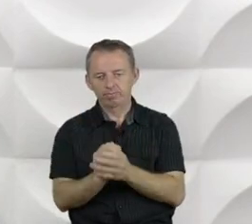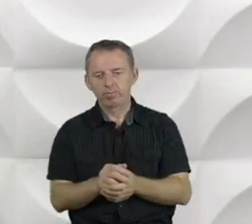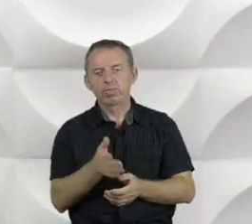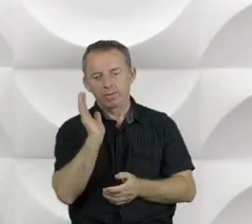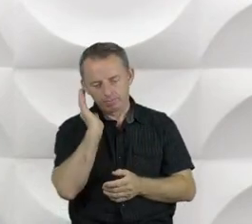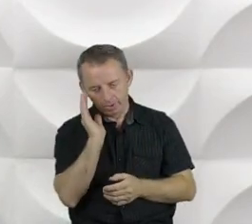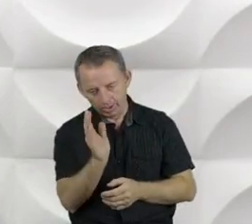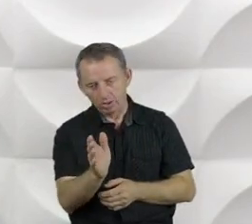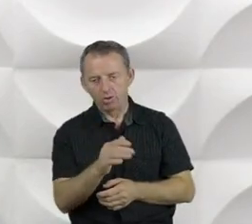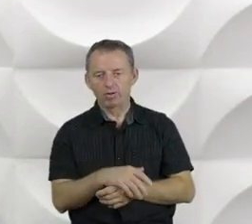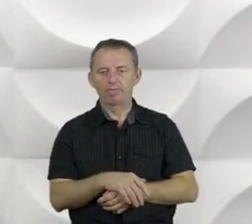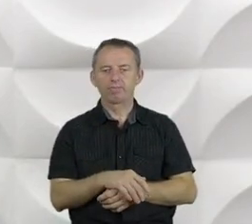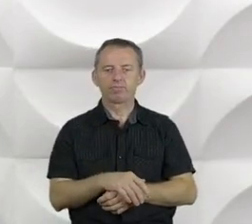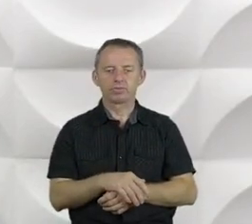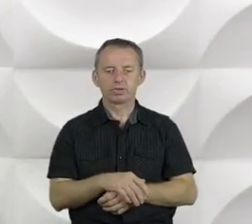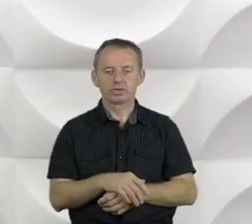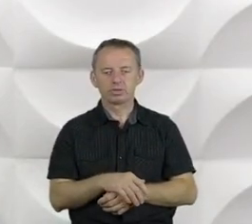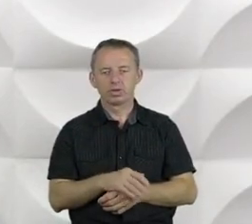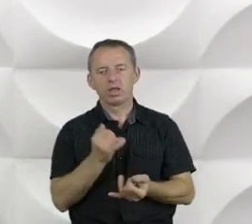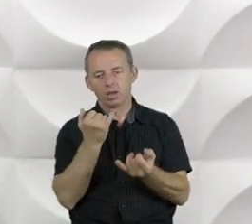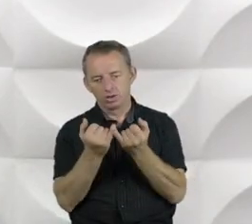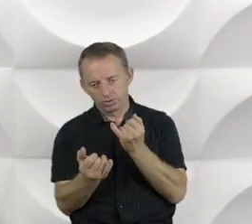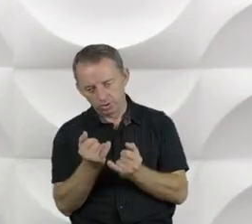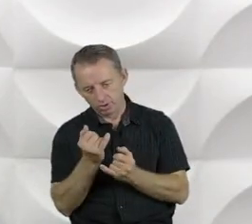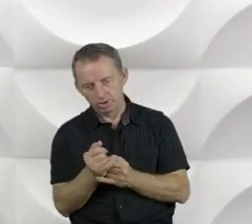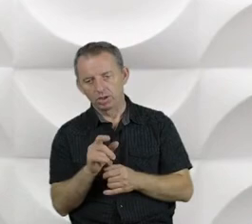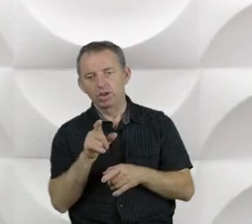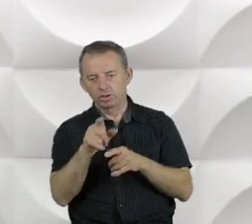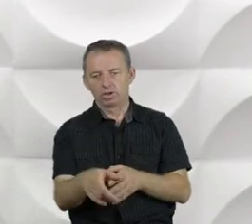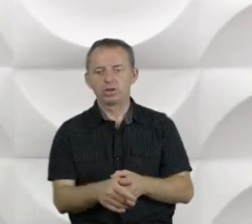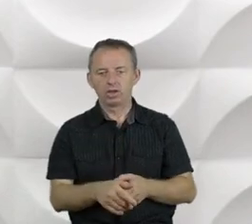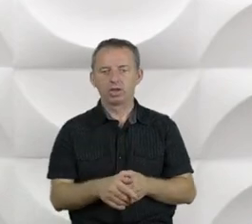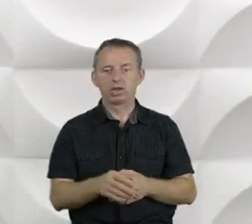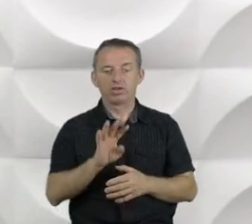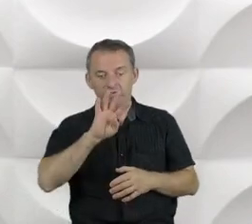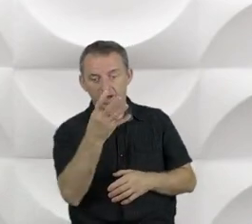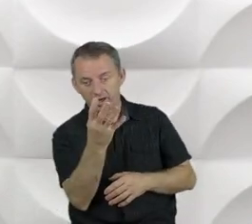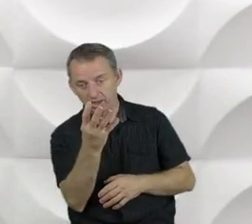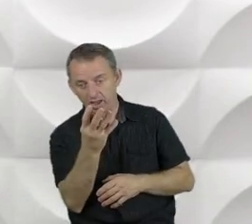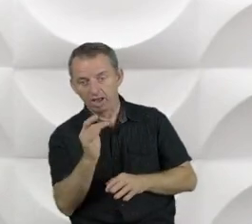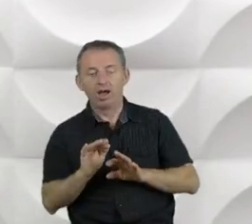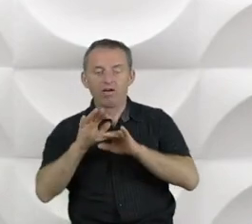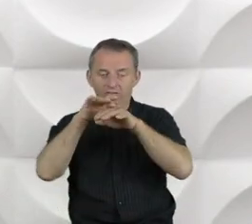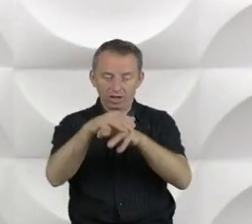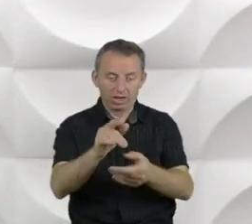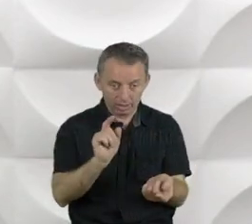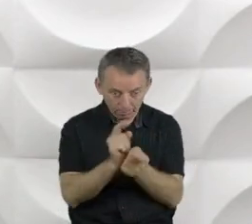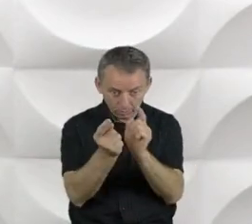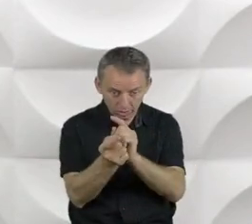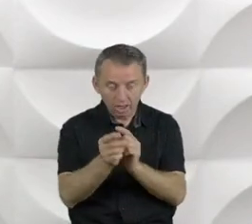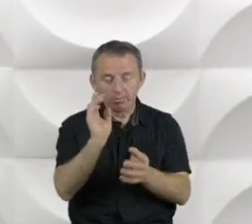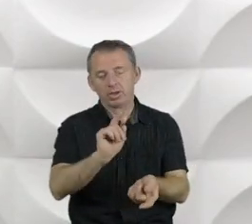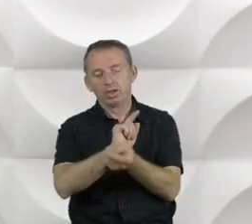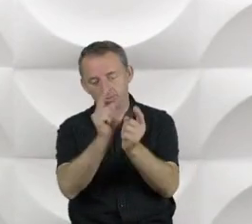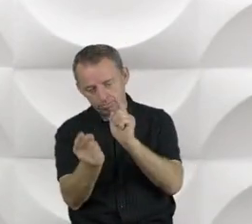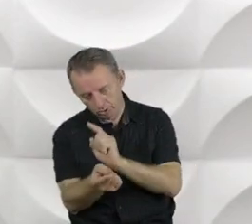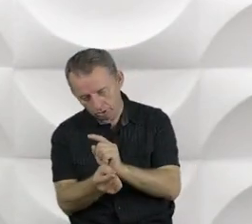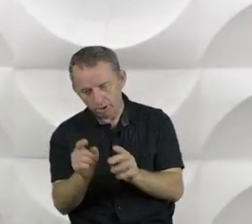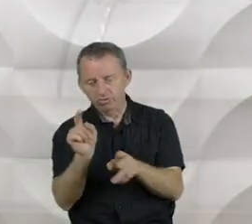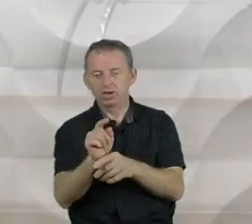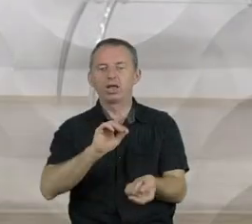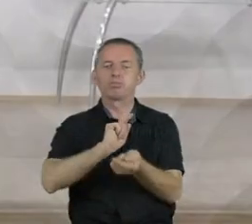będą. I jeżeli nas ta faktycznie czwarta fala zastanie, będziemy dalej się spotykać na platformie Zoom.